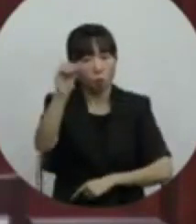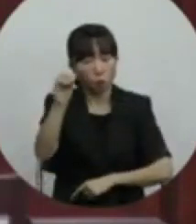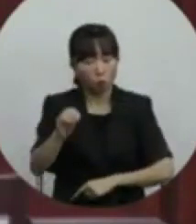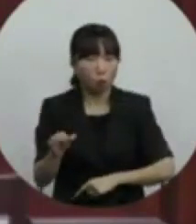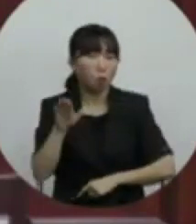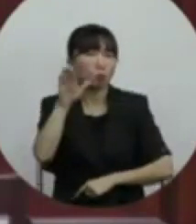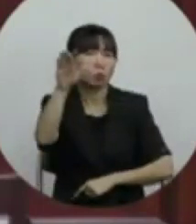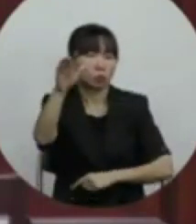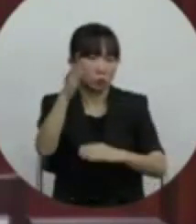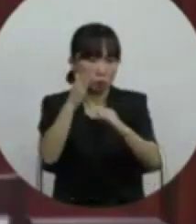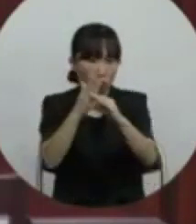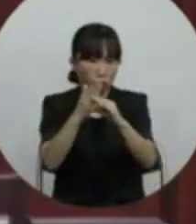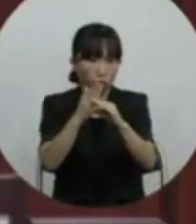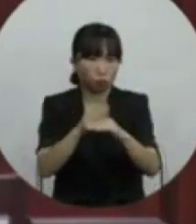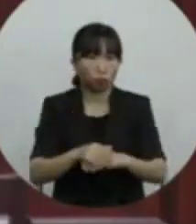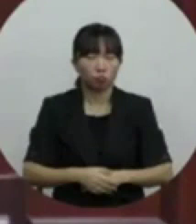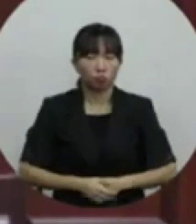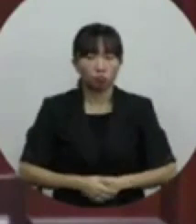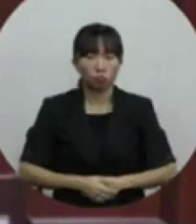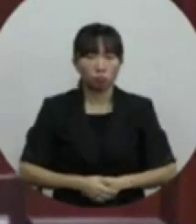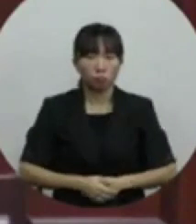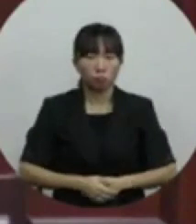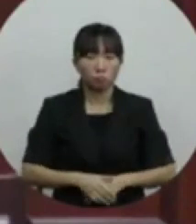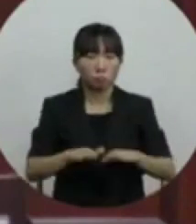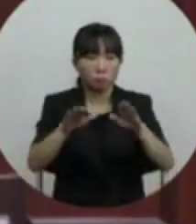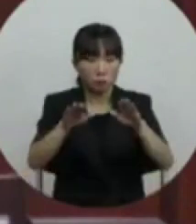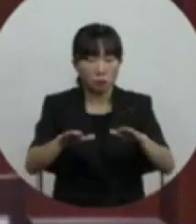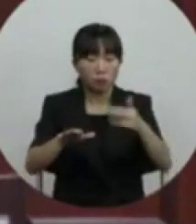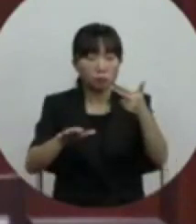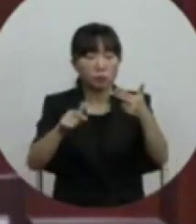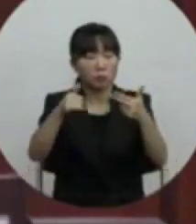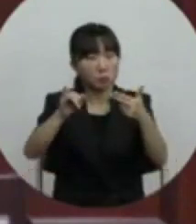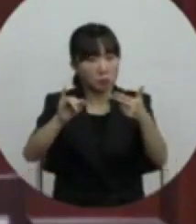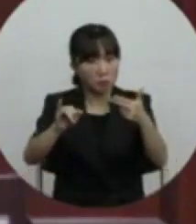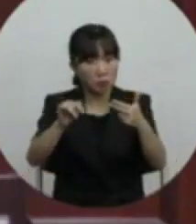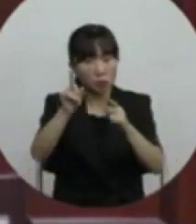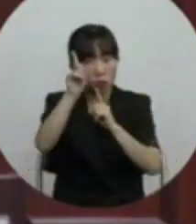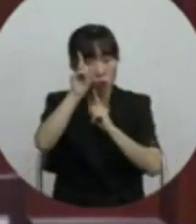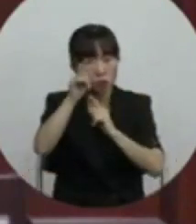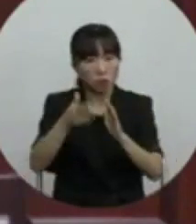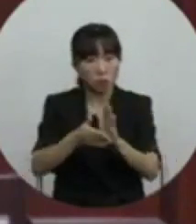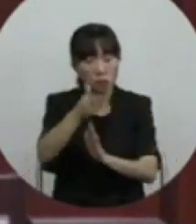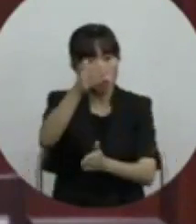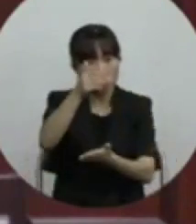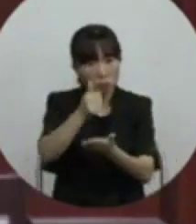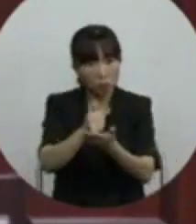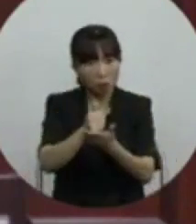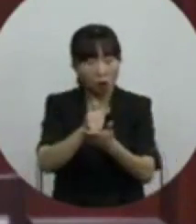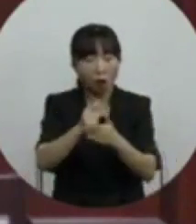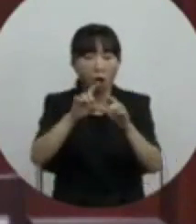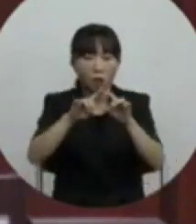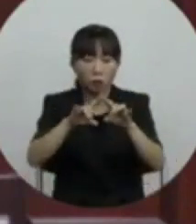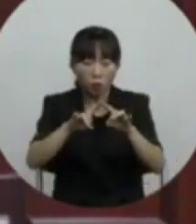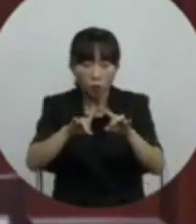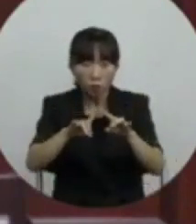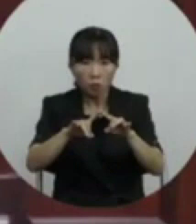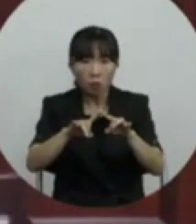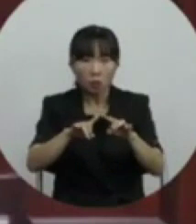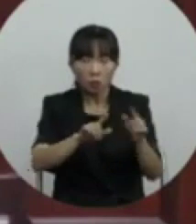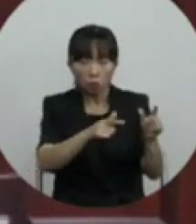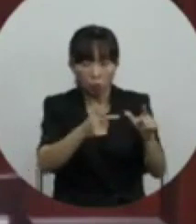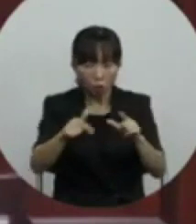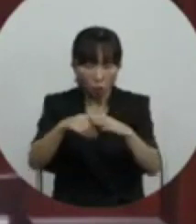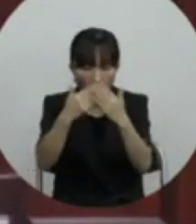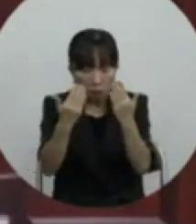성장했습니다. 네, 민선 8기 이충우 시장님도 지역 에너지 계획 비전을 참여와 협치로